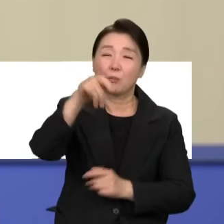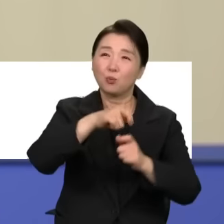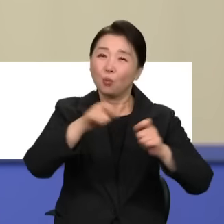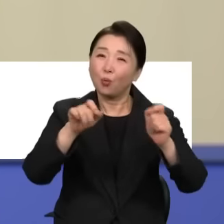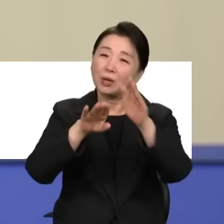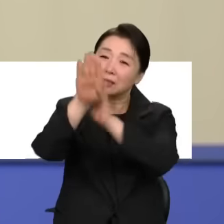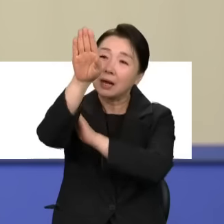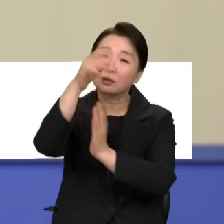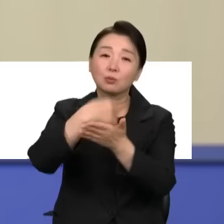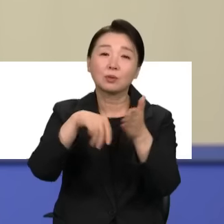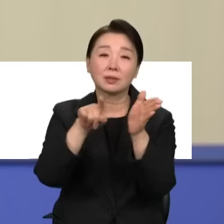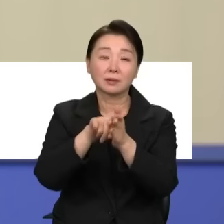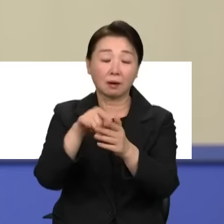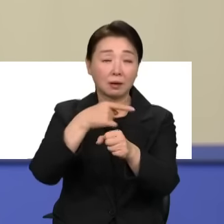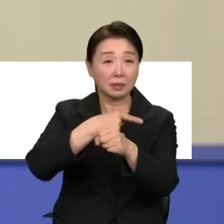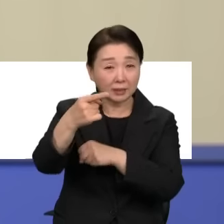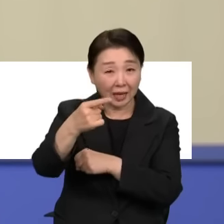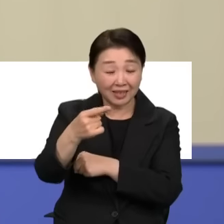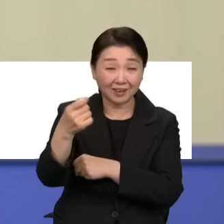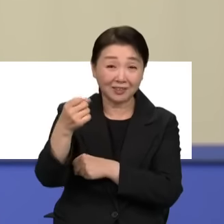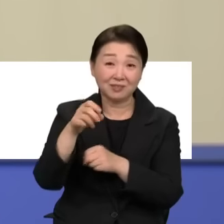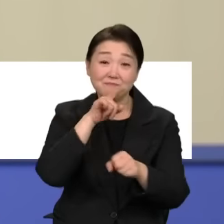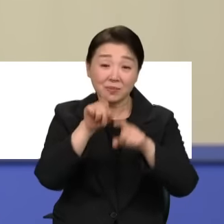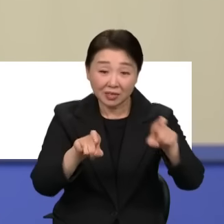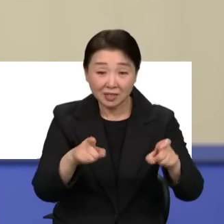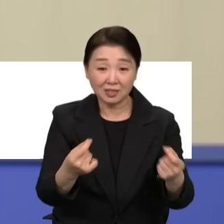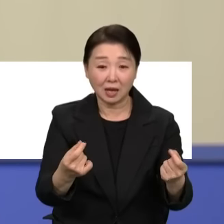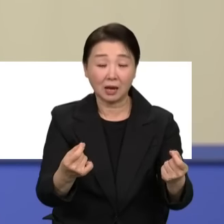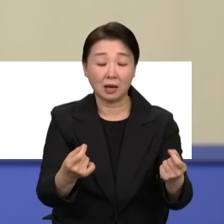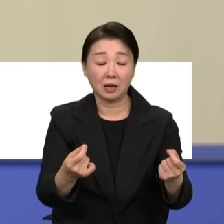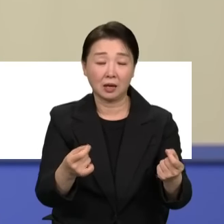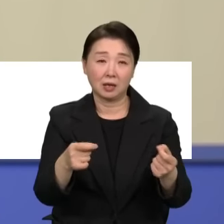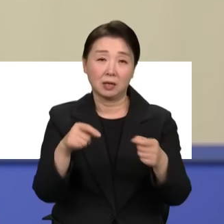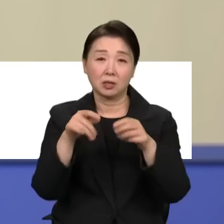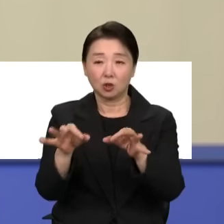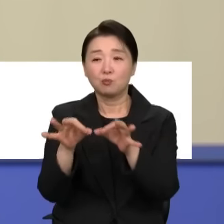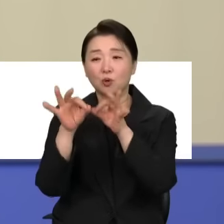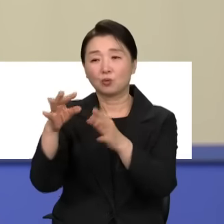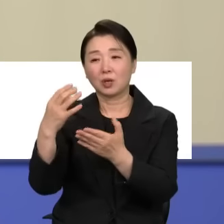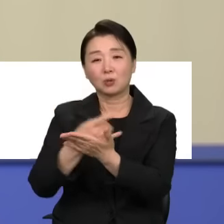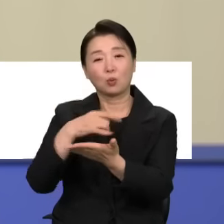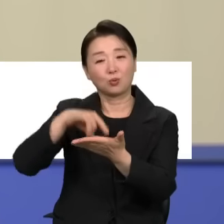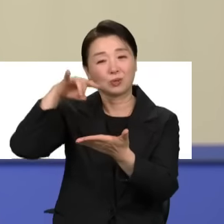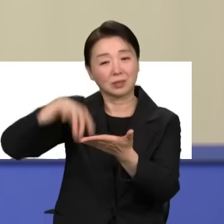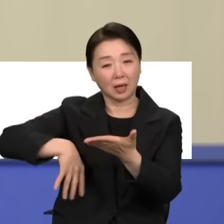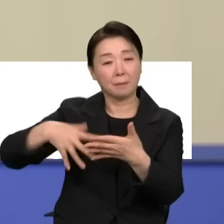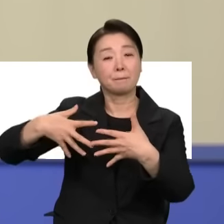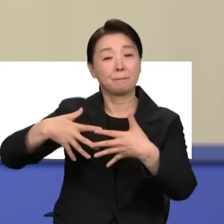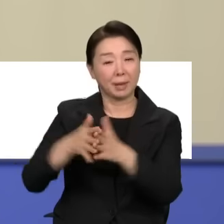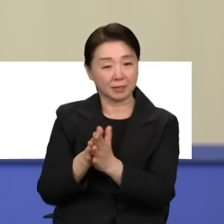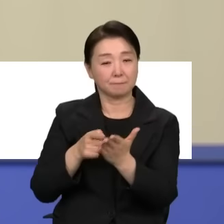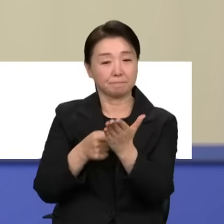위해 내년 도입 예정이었던 금융투자 소득세 페이지도